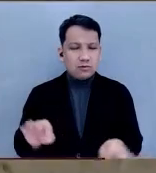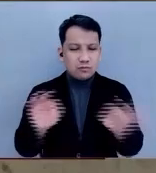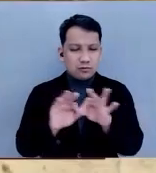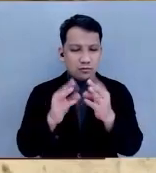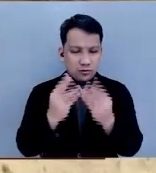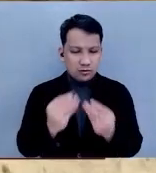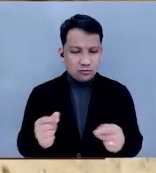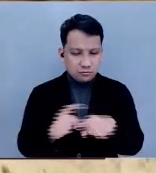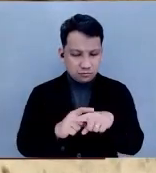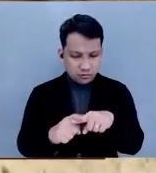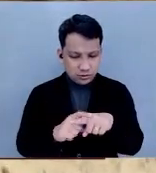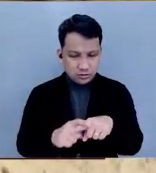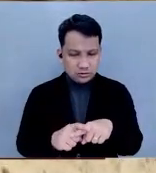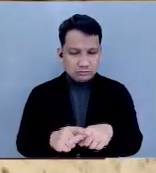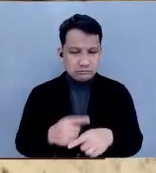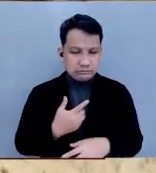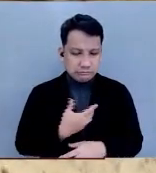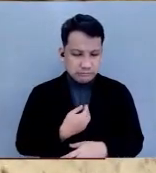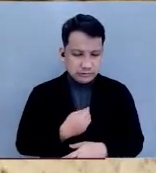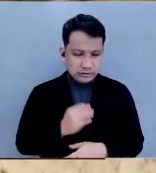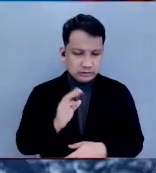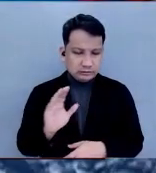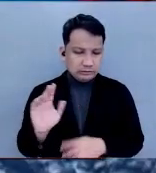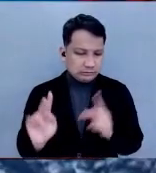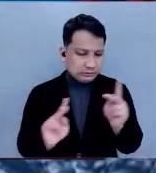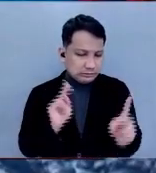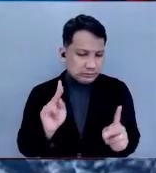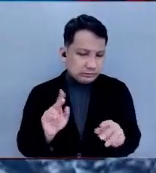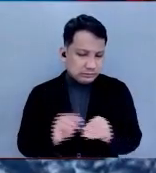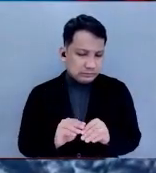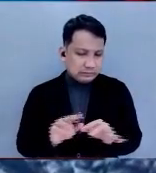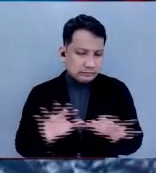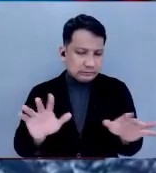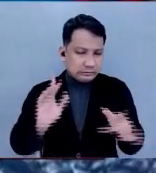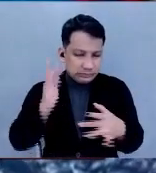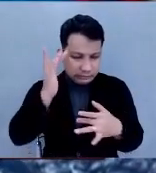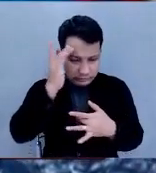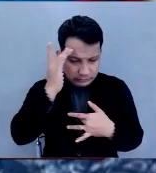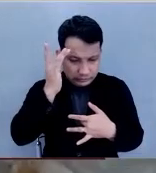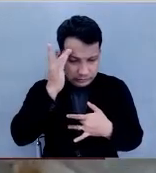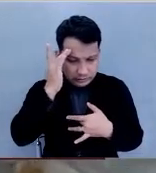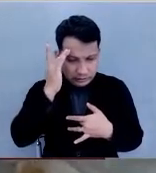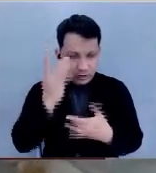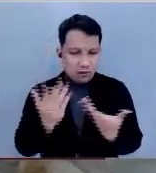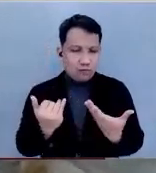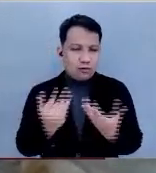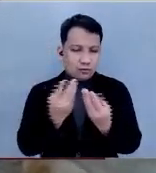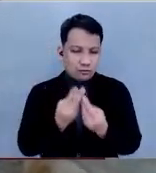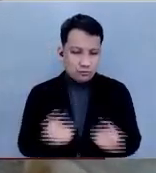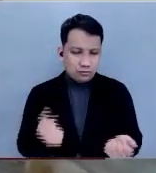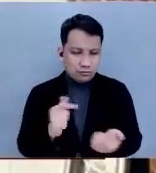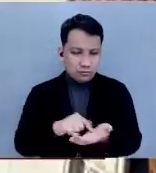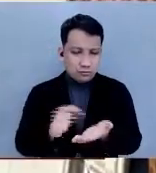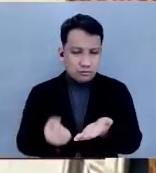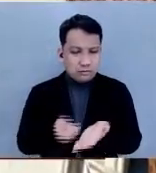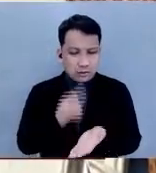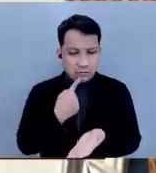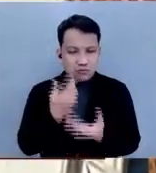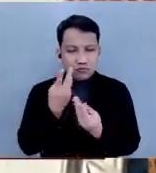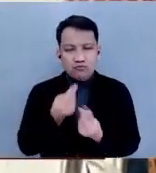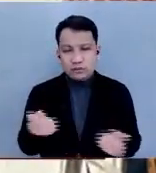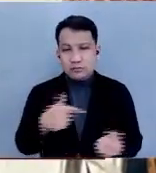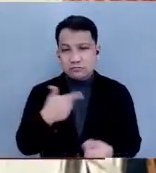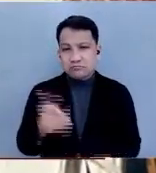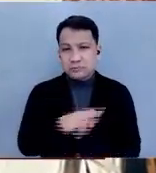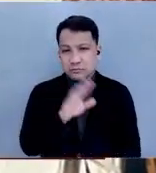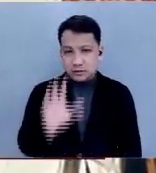kuryente. Natatakot na rin ang mga residente sa pagkalat ng nakakahawang sakit, lalo't ubos na rin ang supply ng gamot. Nagbabalita mula